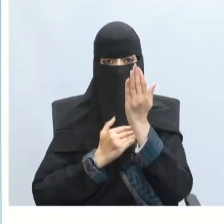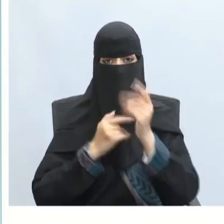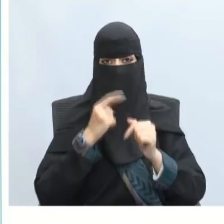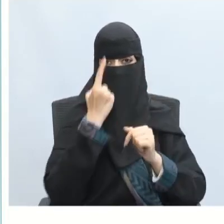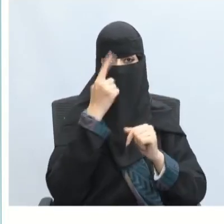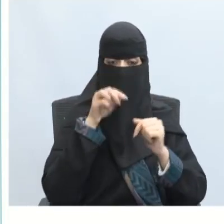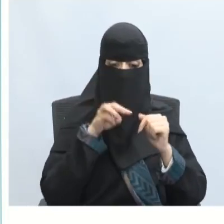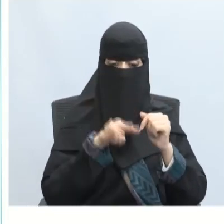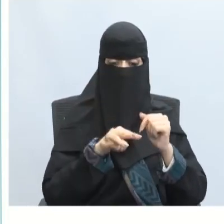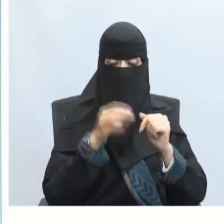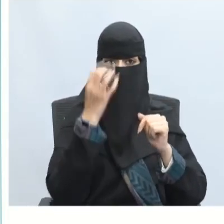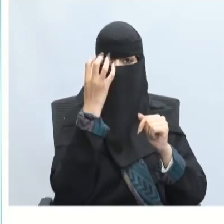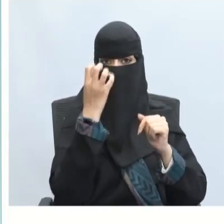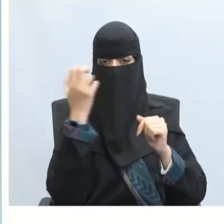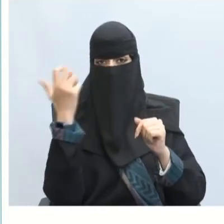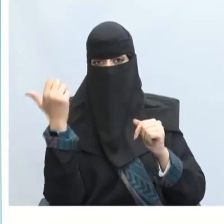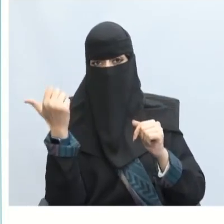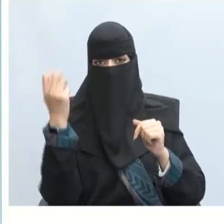الذي صدر في عام